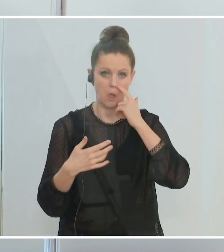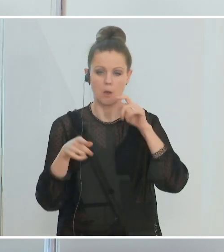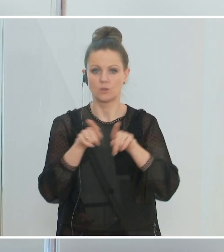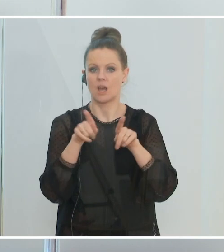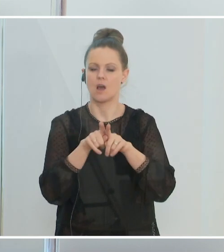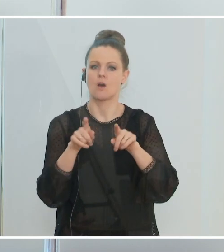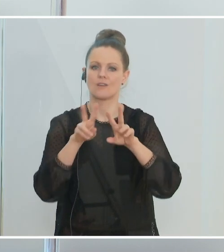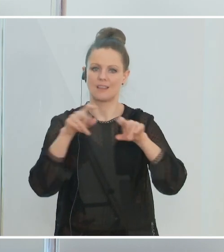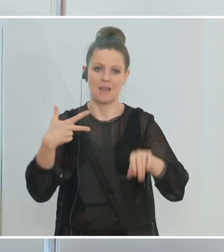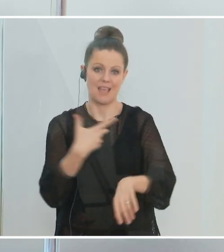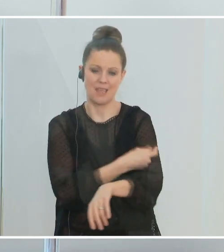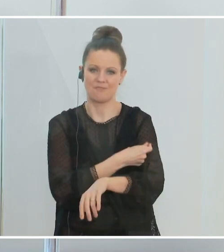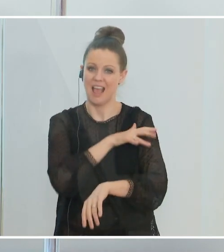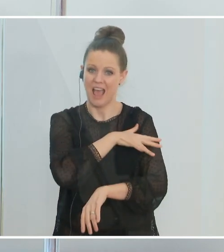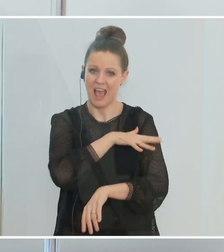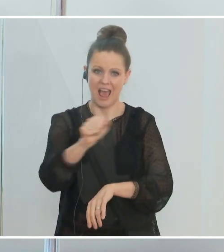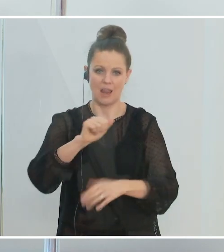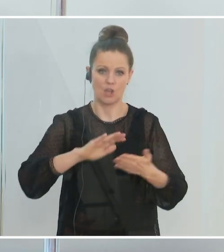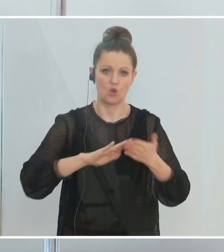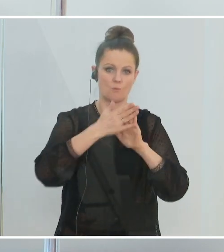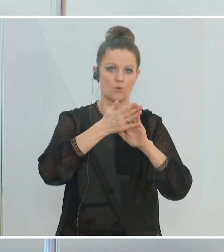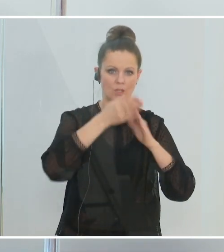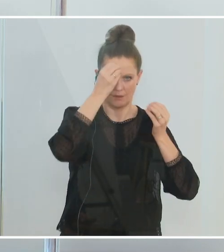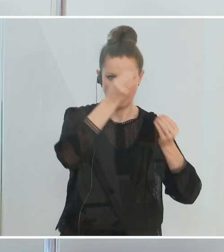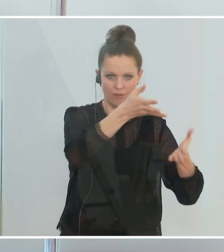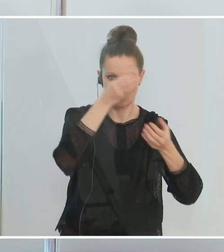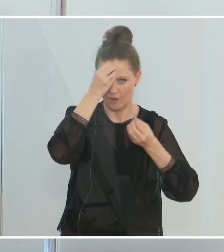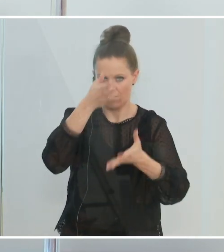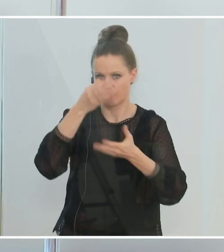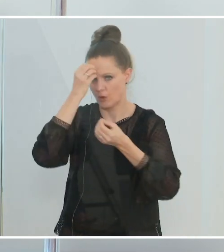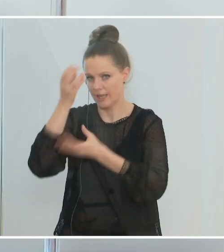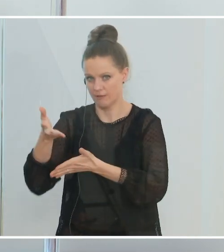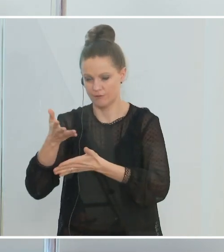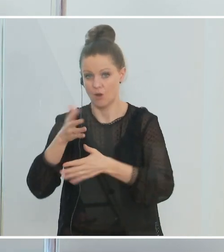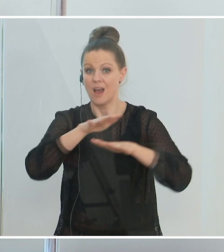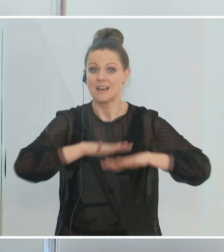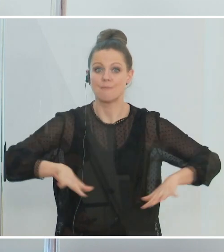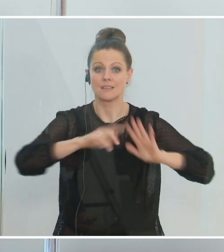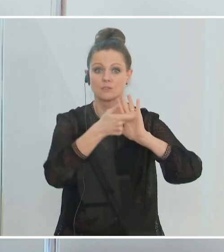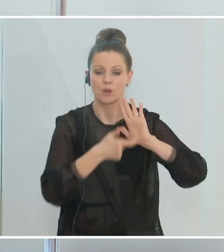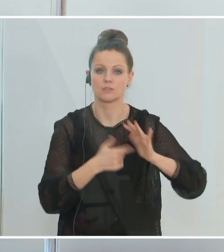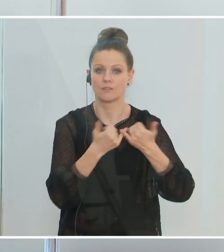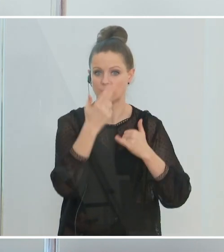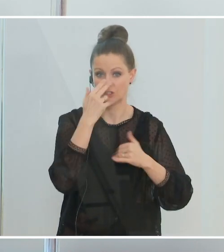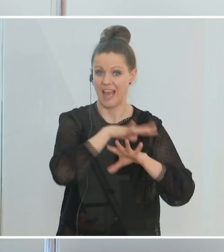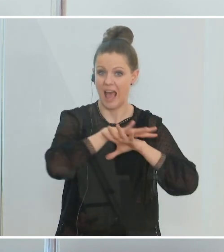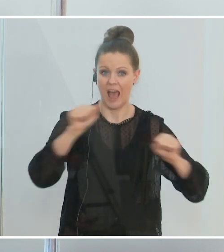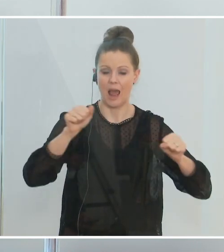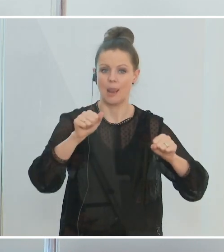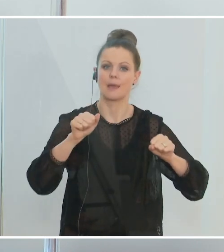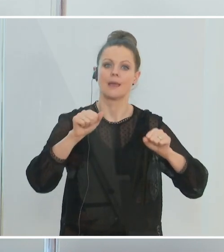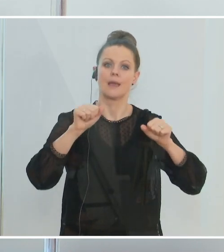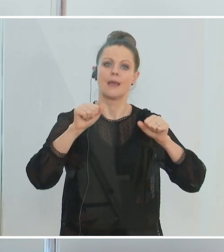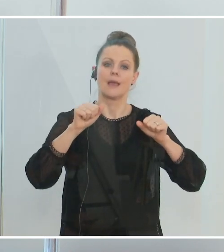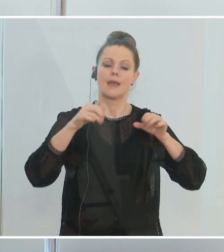zu Impfen jetzt in alle Communities tragen. Das heißt, die Grundvoraussetzung dafür ist, dass wir alle Informationen in 16